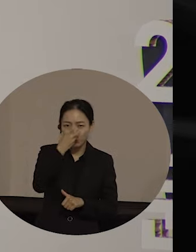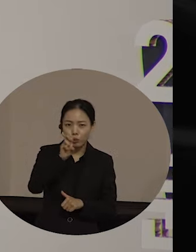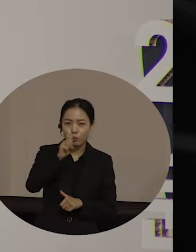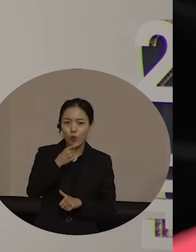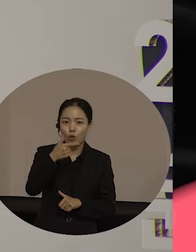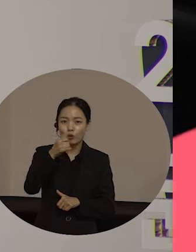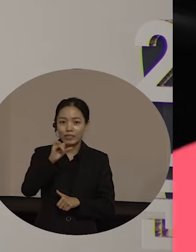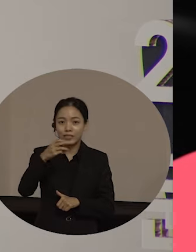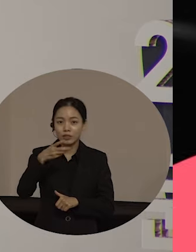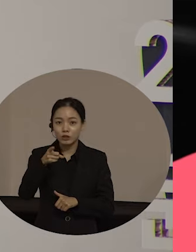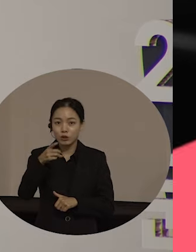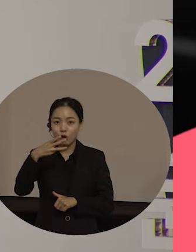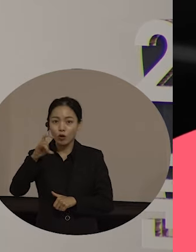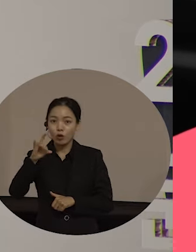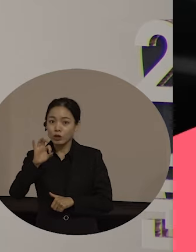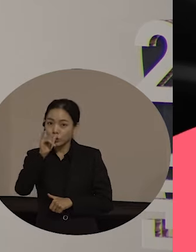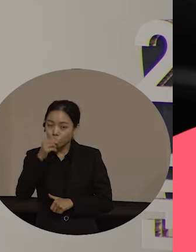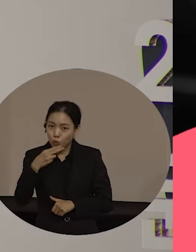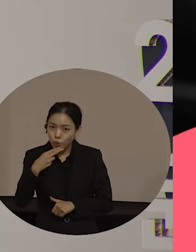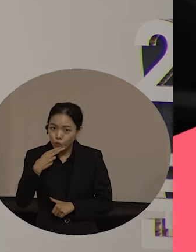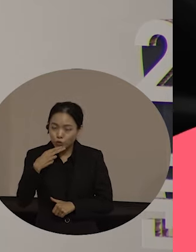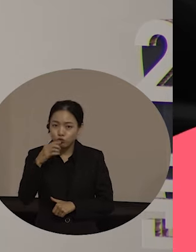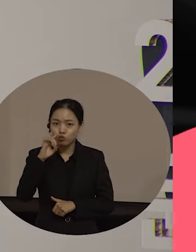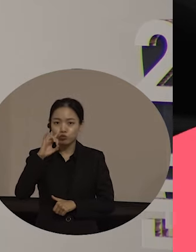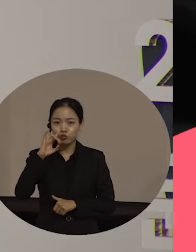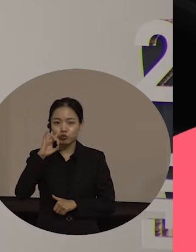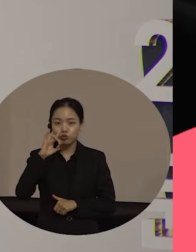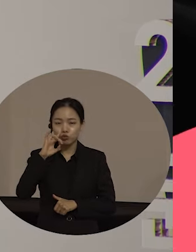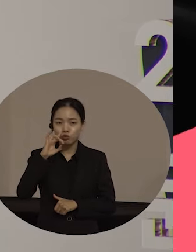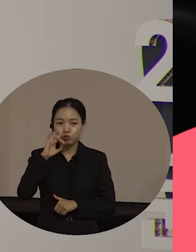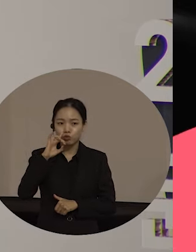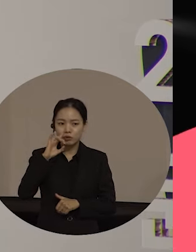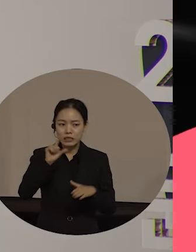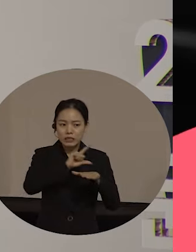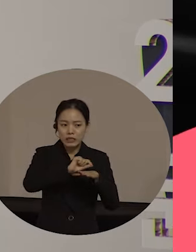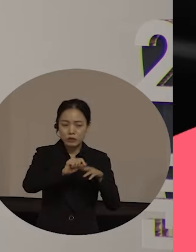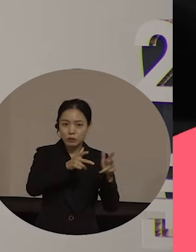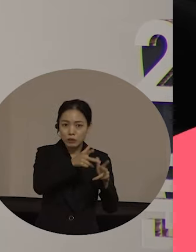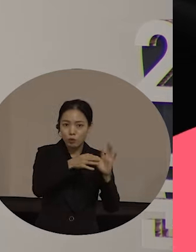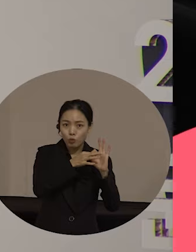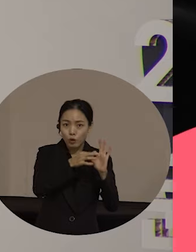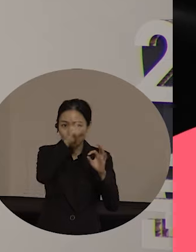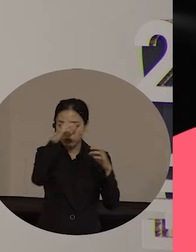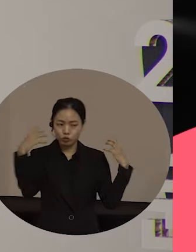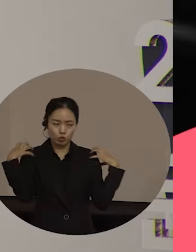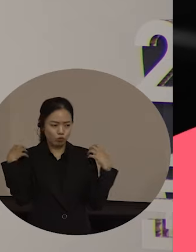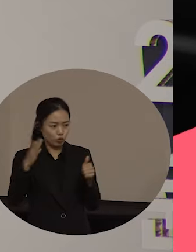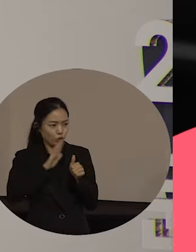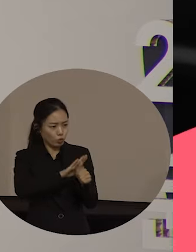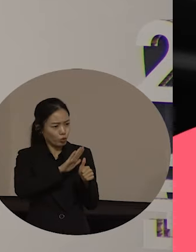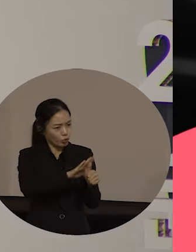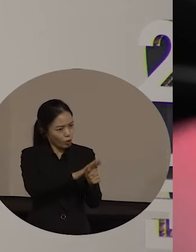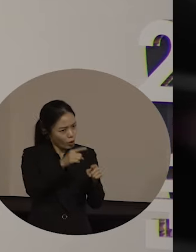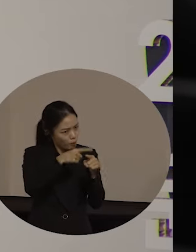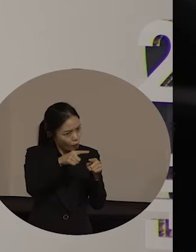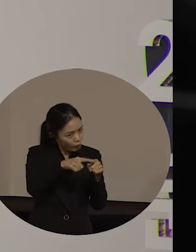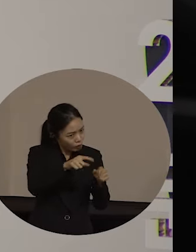정부에서 그거 좀 알고 싶어요. 좀 지역에서 하는 거에 대해서 이렇게 평가를 하거나 아니면 도와주거나 뭐 그런